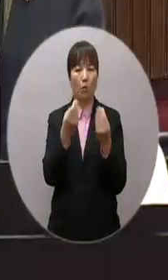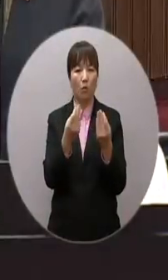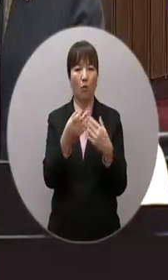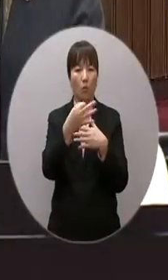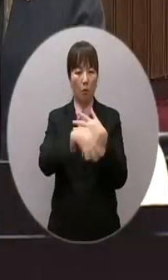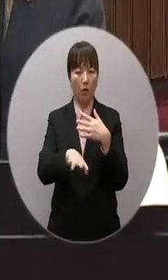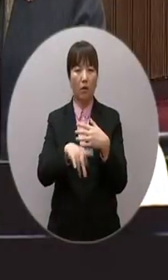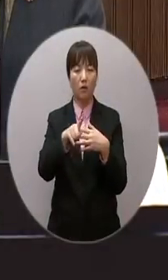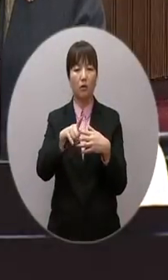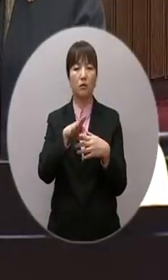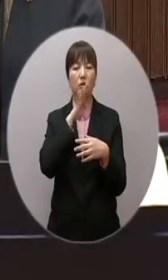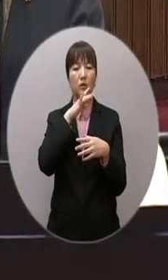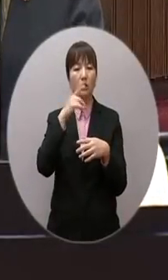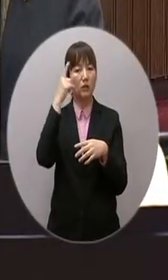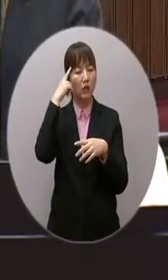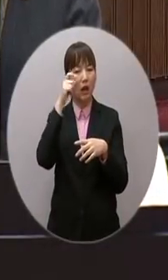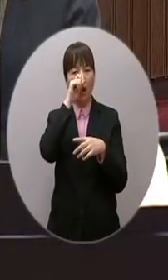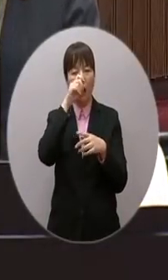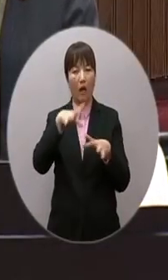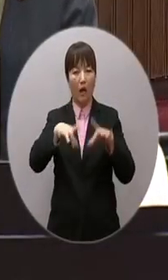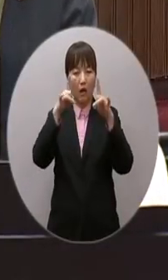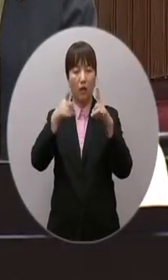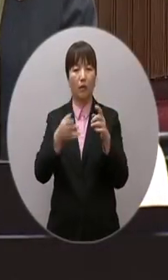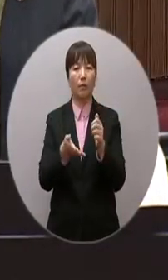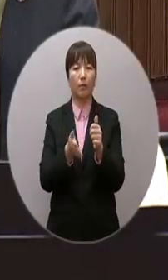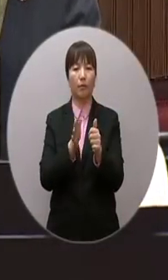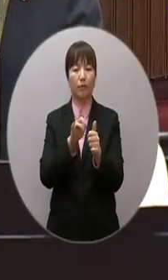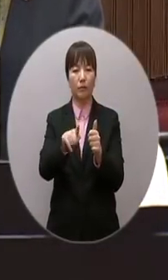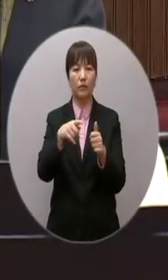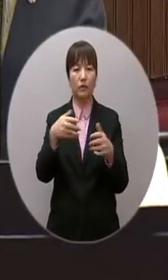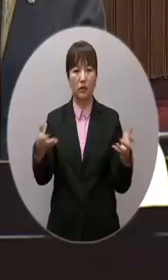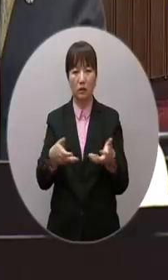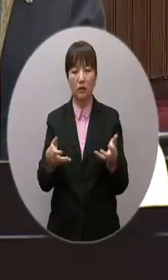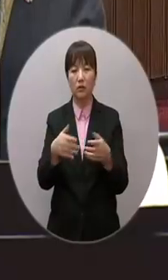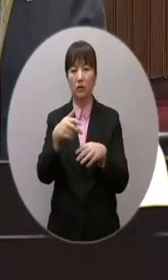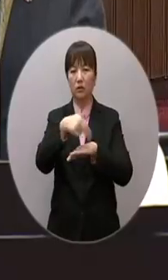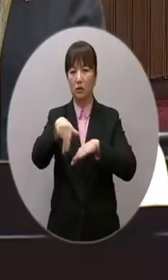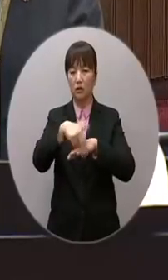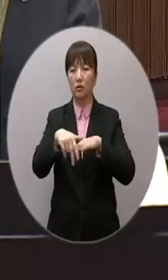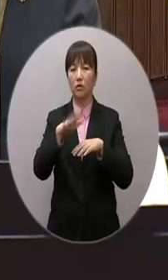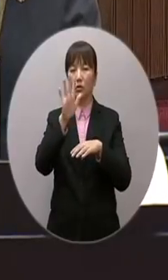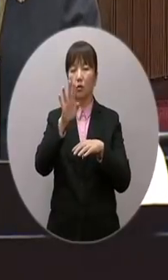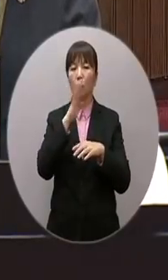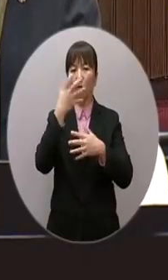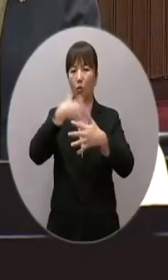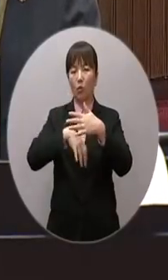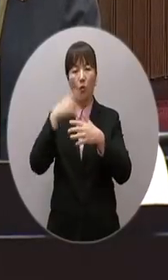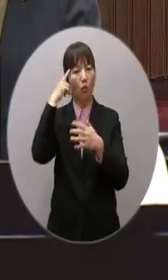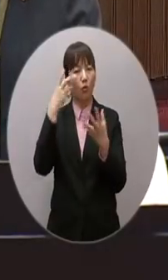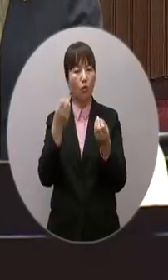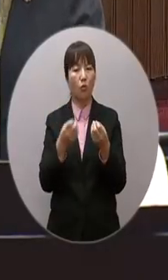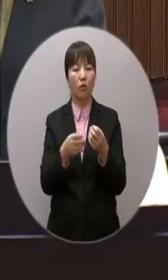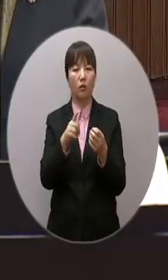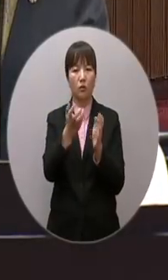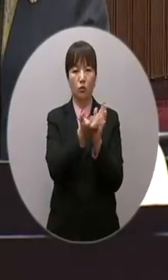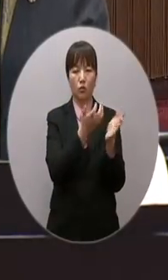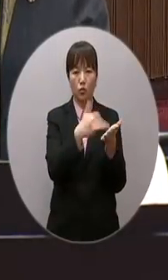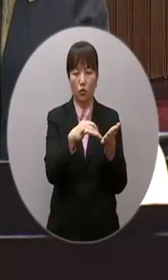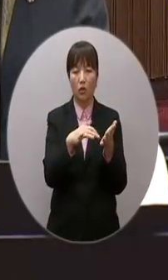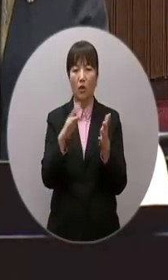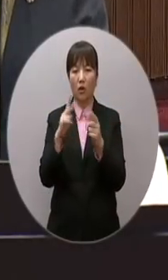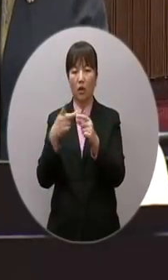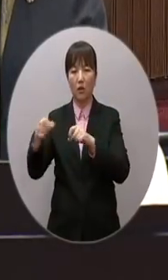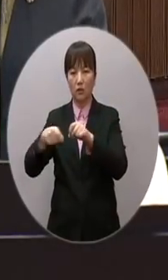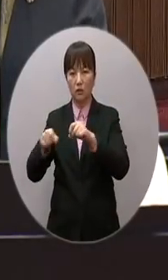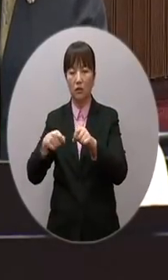心说这个很好的利益良善的这个我们在做戒毒成瘾的部分， 没有考虑进去了，所以预算跟计划